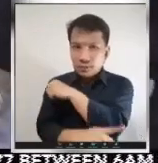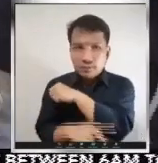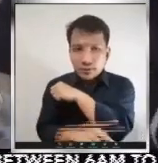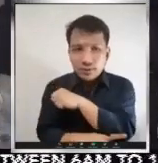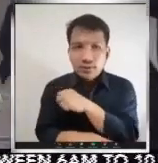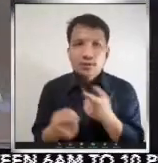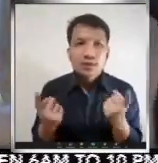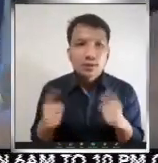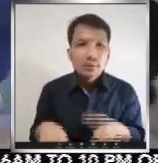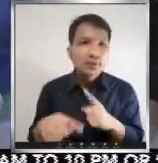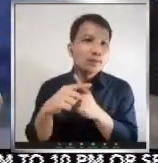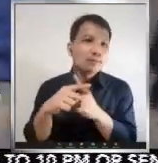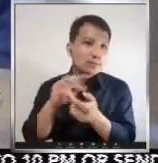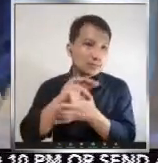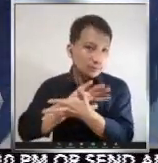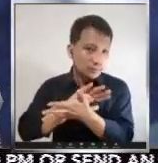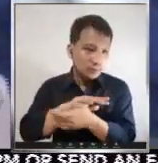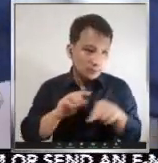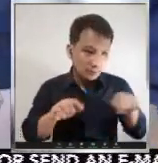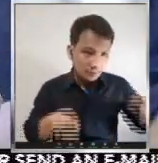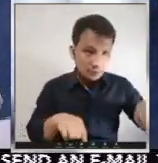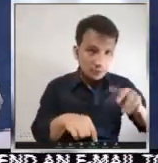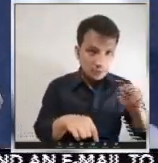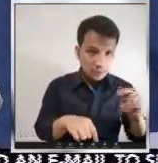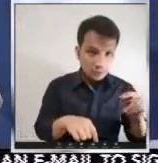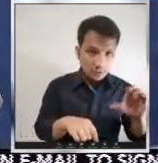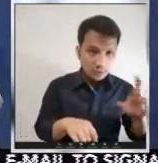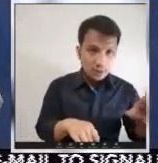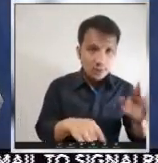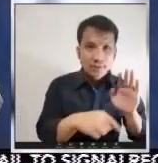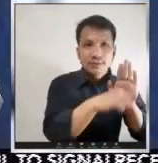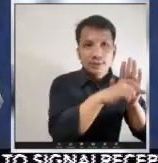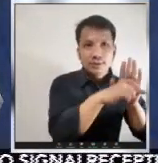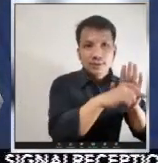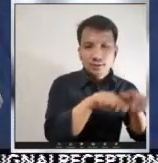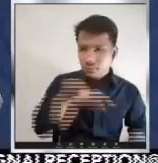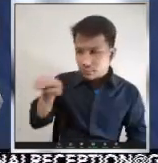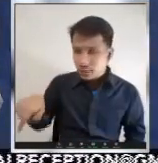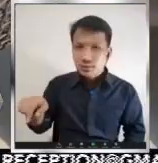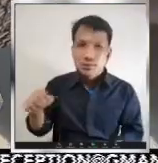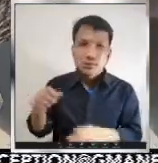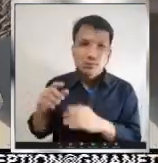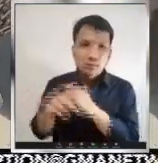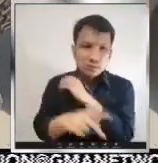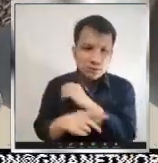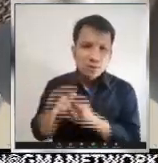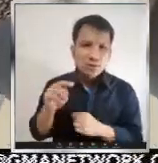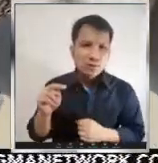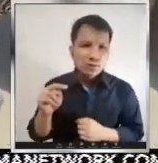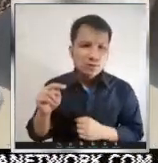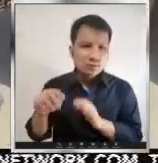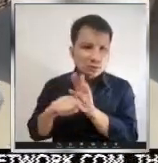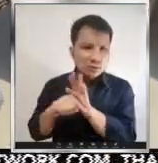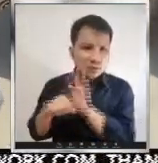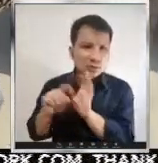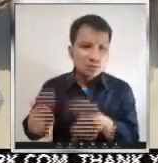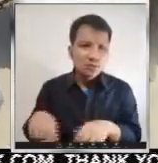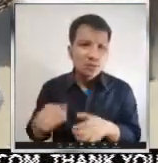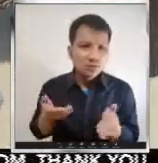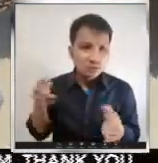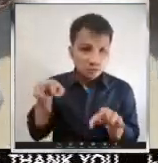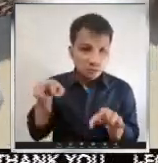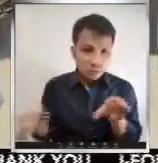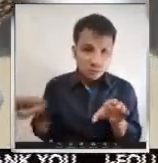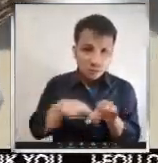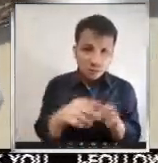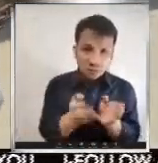probinsya na bumalik sa Palawan. Nag-positibo sila sa rapid diagnostic test. Sakay sila ng barko galing Maynila kasama